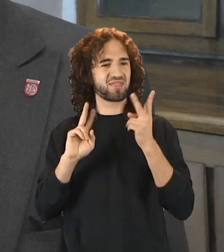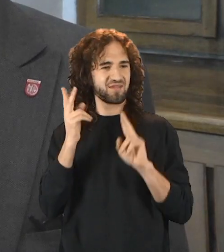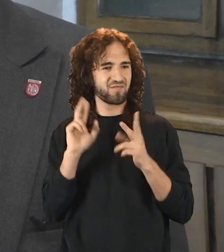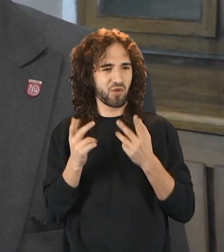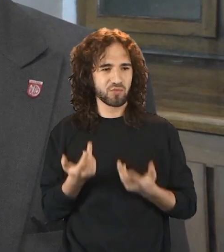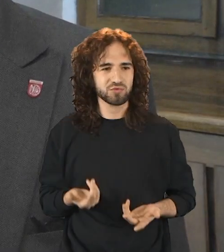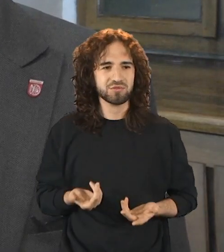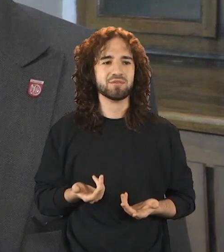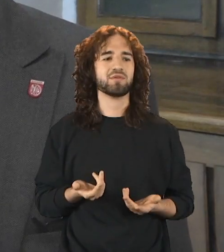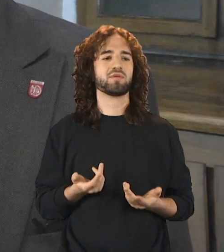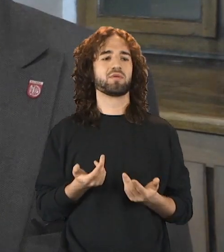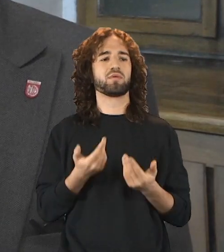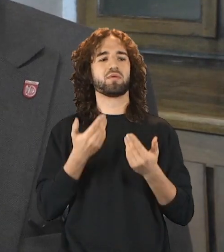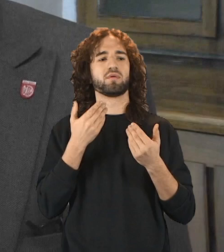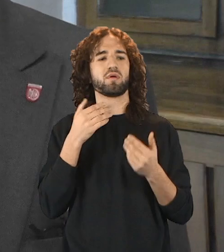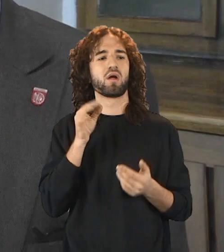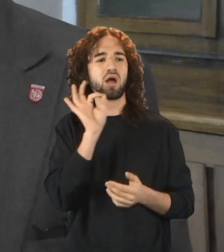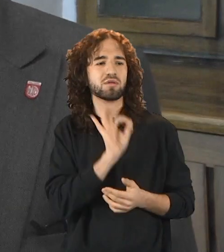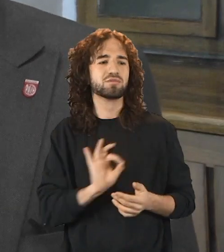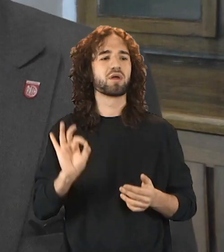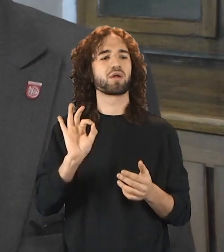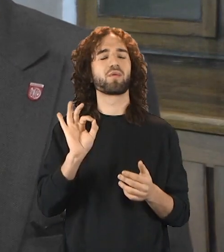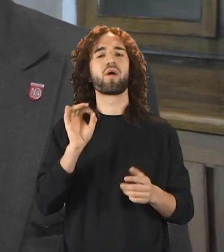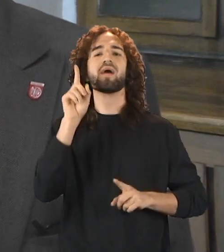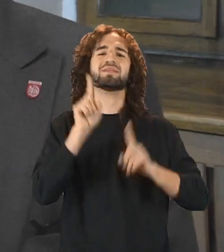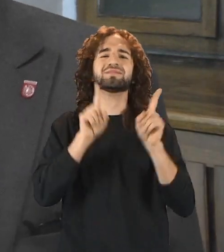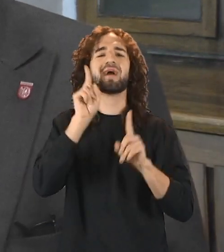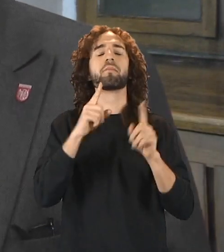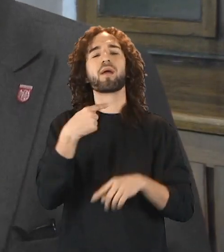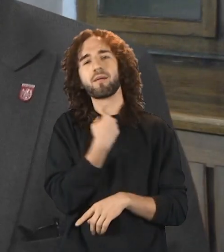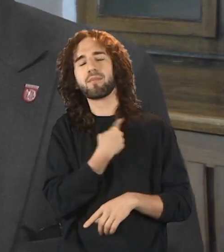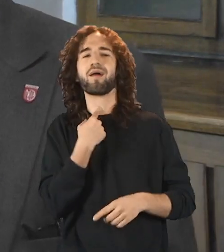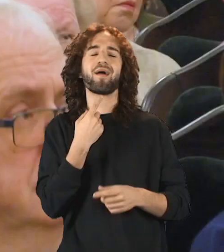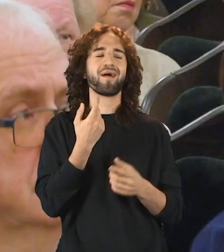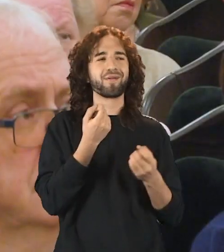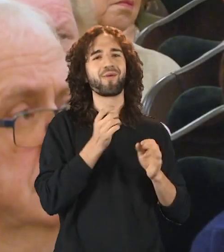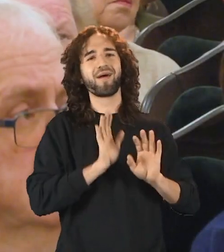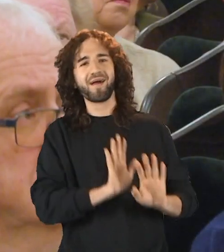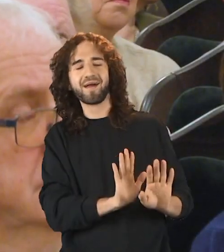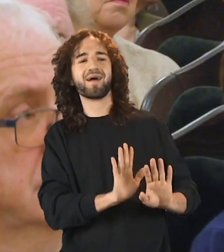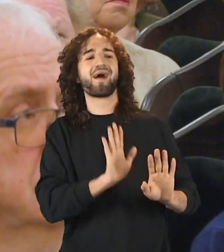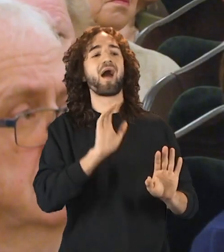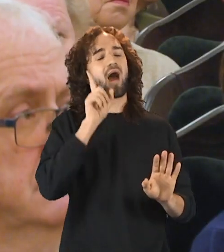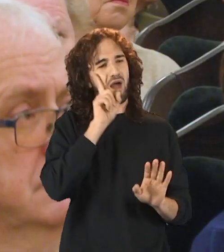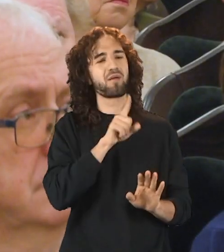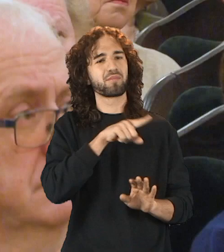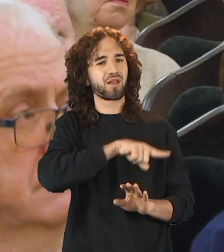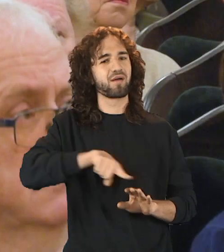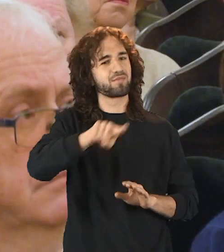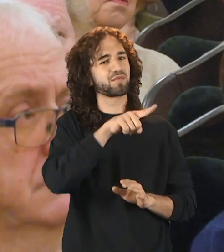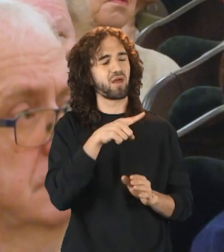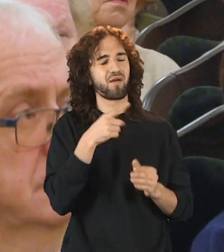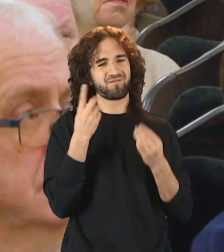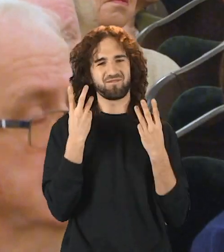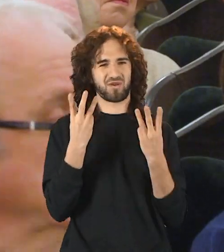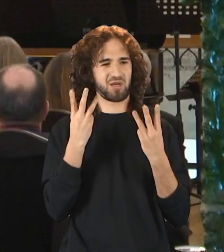w dziedzinach, które dla nas czasami bywają jakoś tak odsuwane na bok, może lepiej o tym nie myśleć, a także o